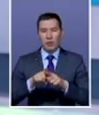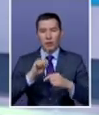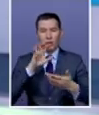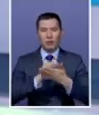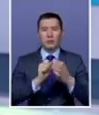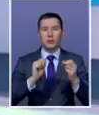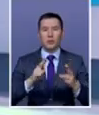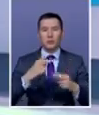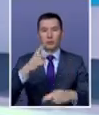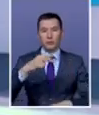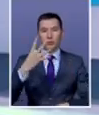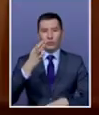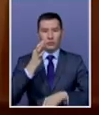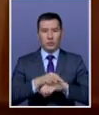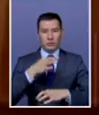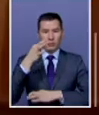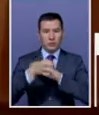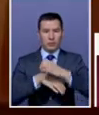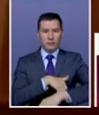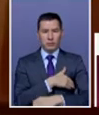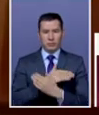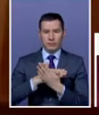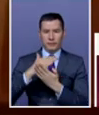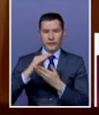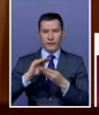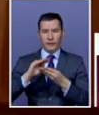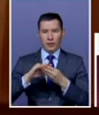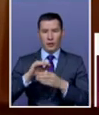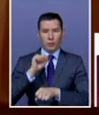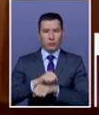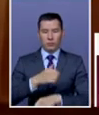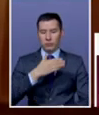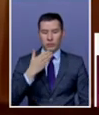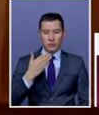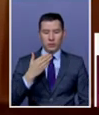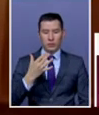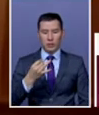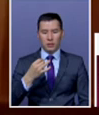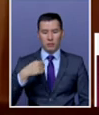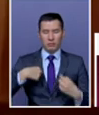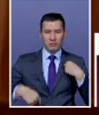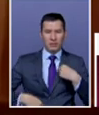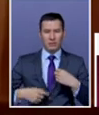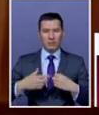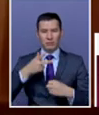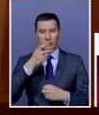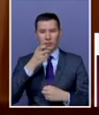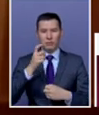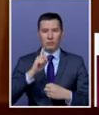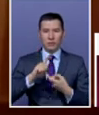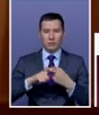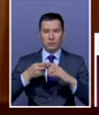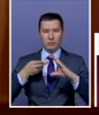температуры в течение 24 часов и поражение двух или более систем органов в сочетании с